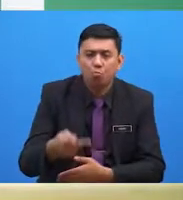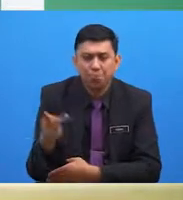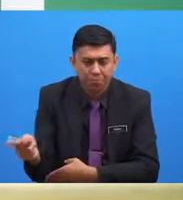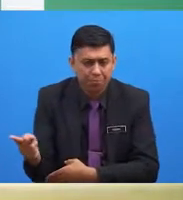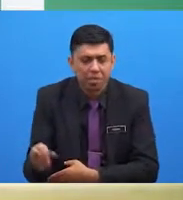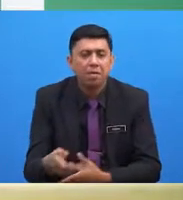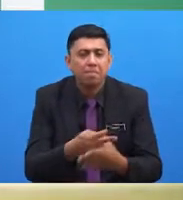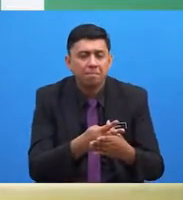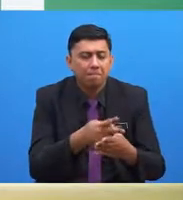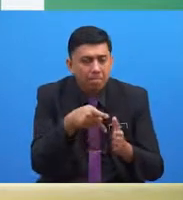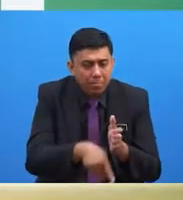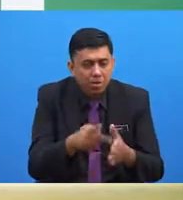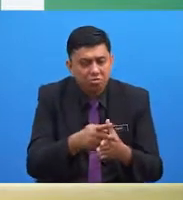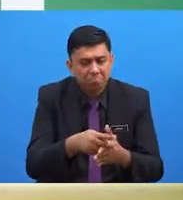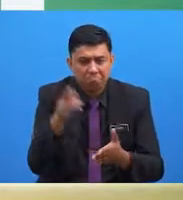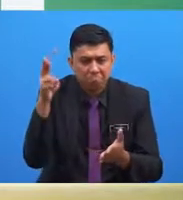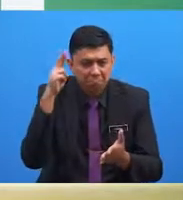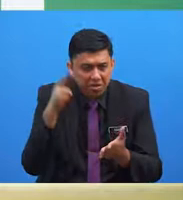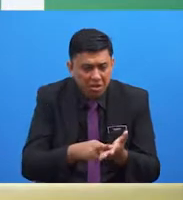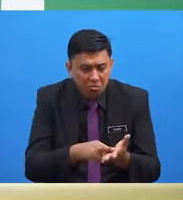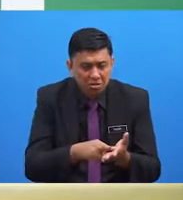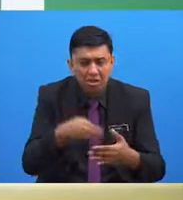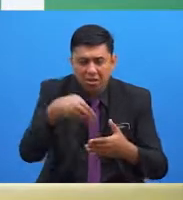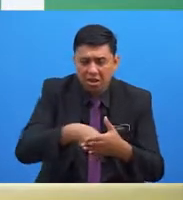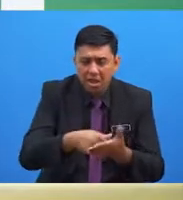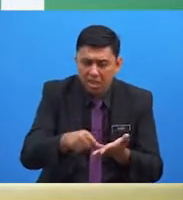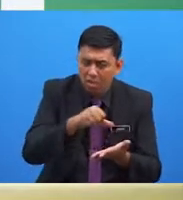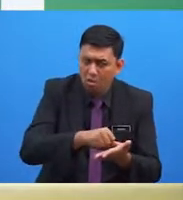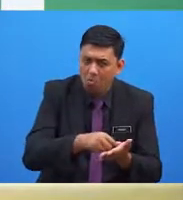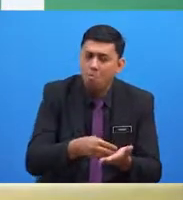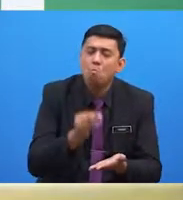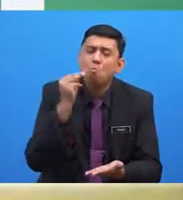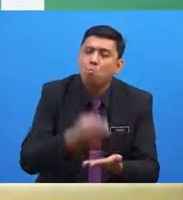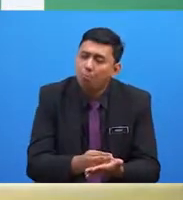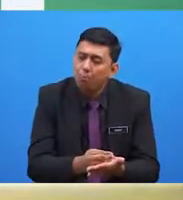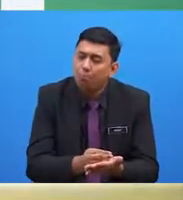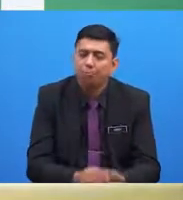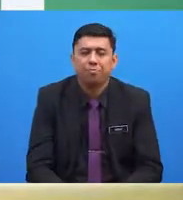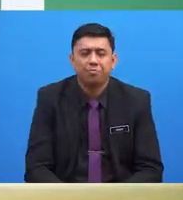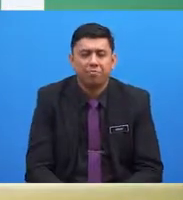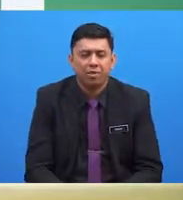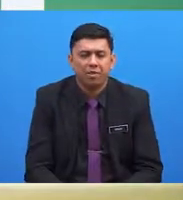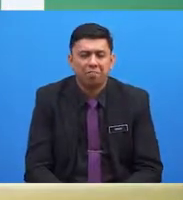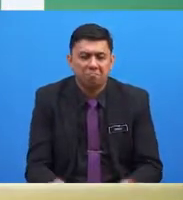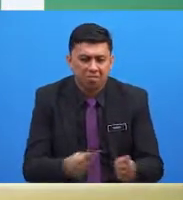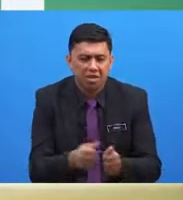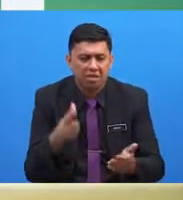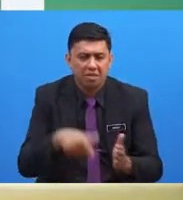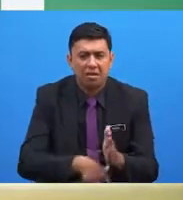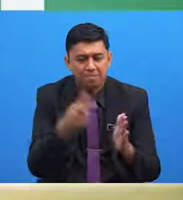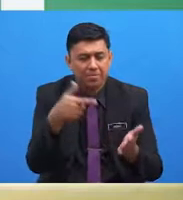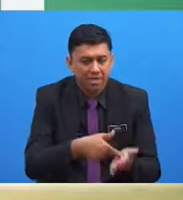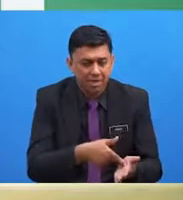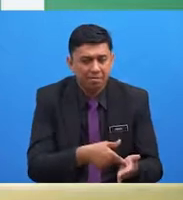dengan perkongsi akan direkodkan ke dalam akaun modal. Saya akan menerangkan dengan lebih lanjut di